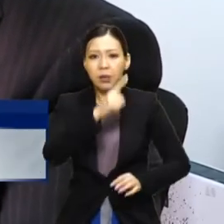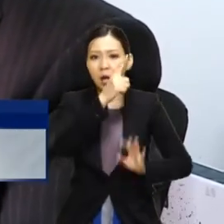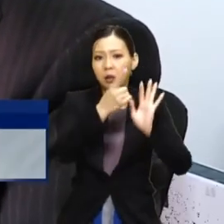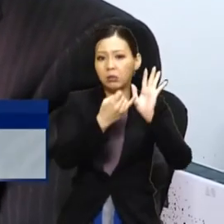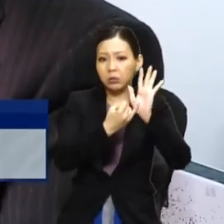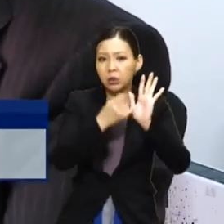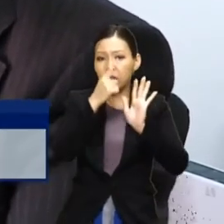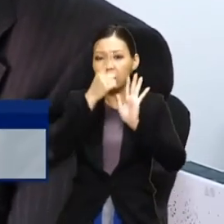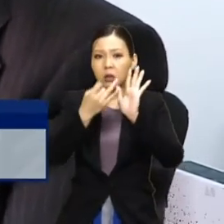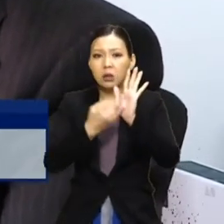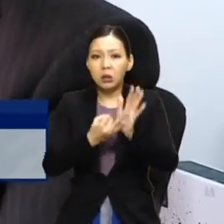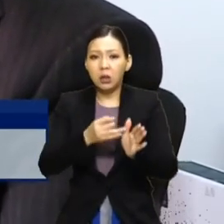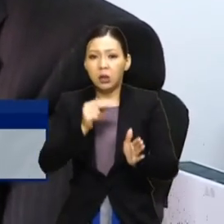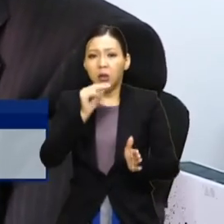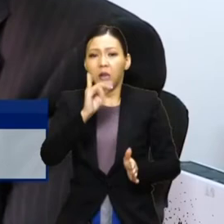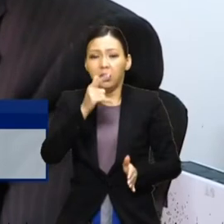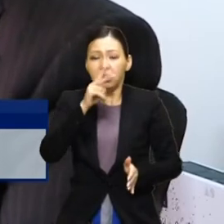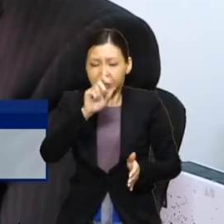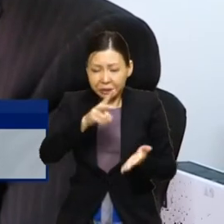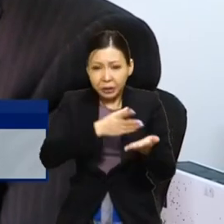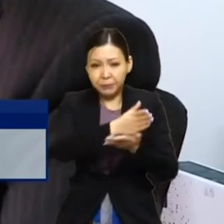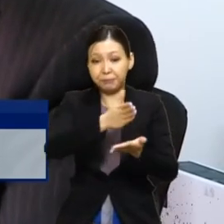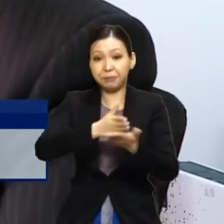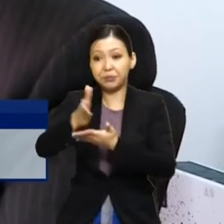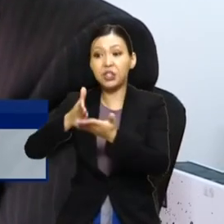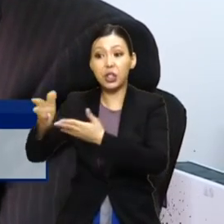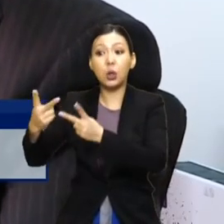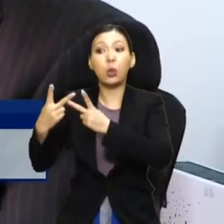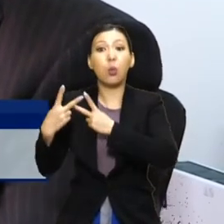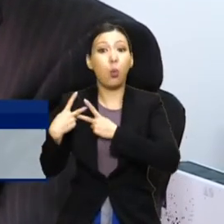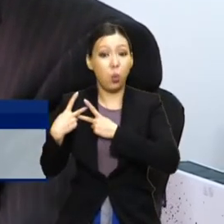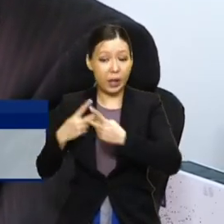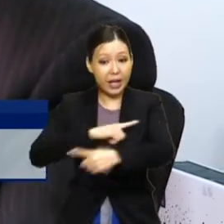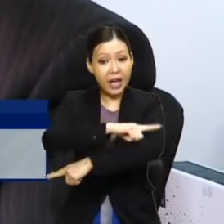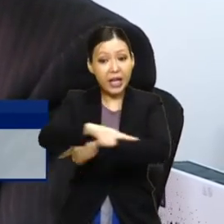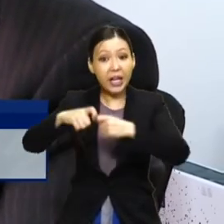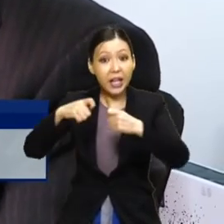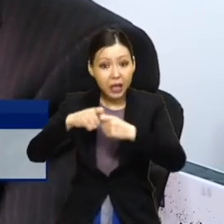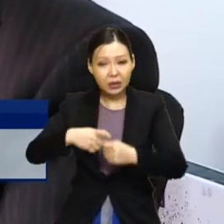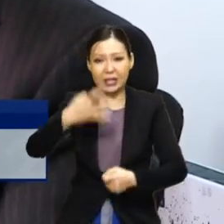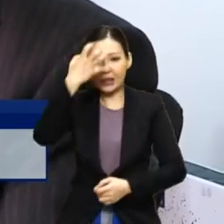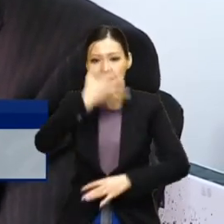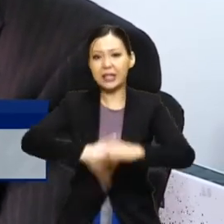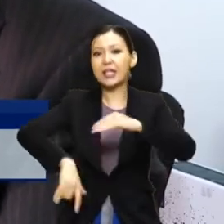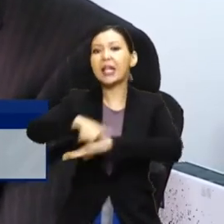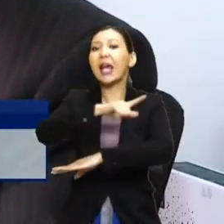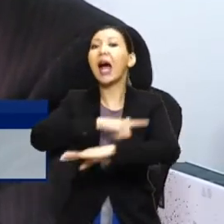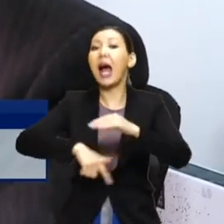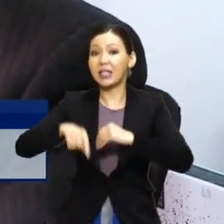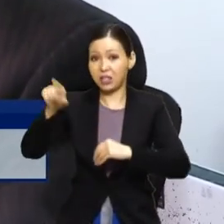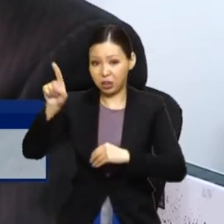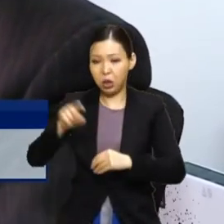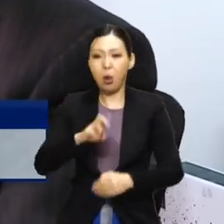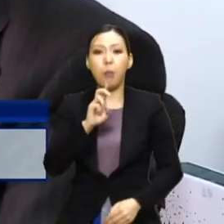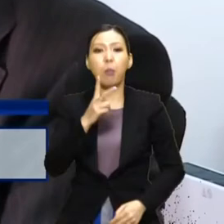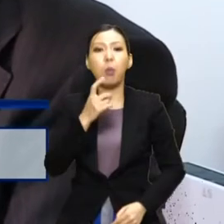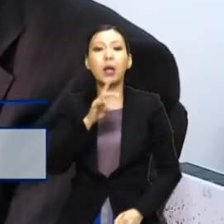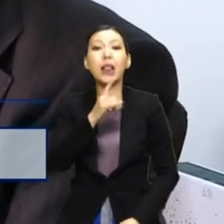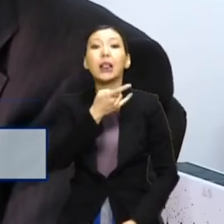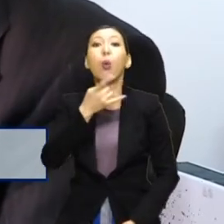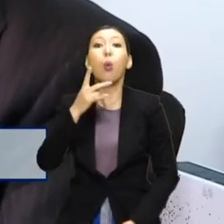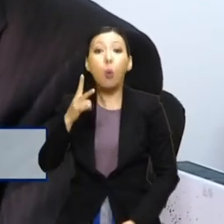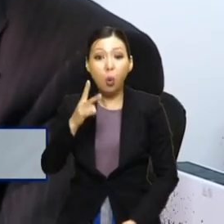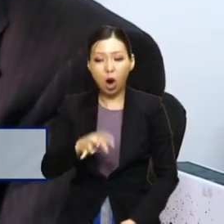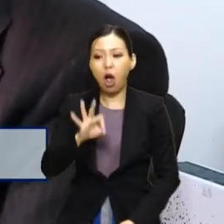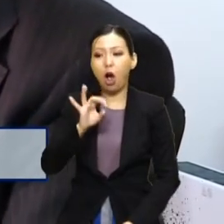16-7 чиг үүрэг бүргийг хэрэгжүүлдэг ийм одоо засгийн газрын яг бүрэлдэхүүн орон тооны бус. Гэхдээ яг одоо хуулиар